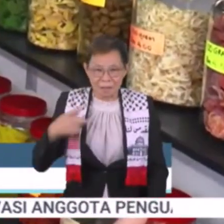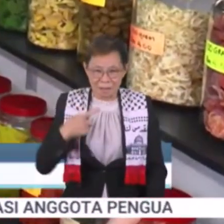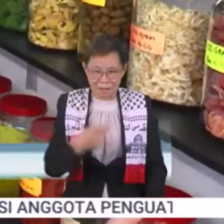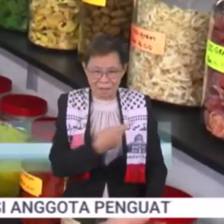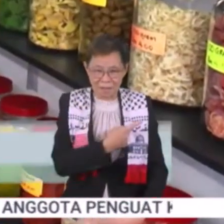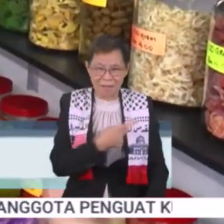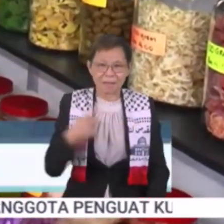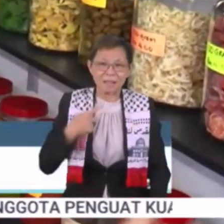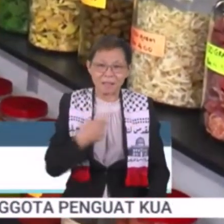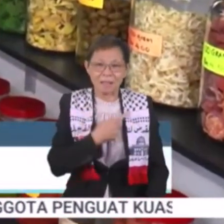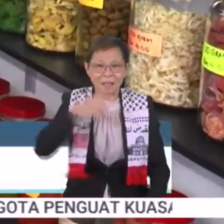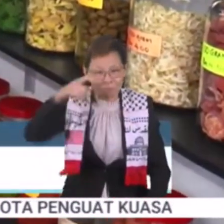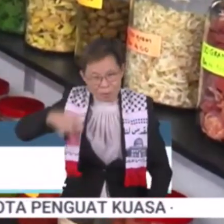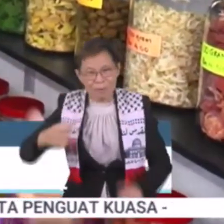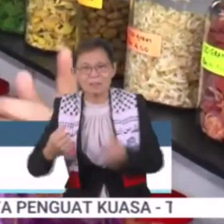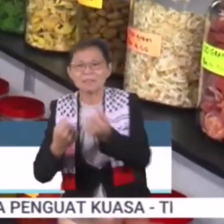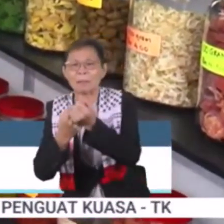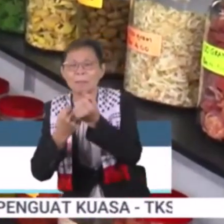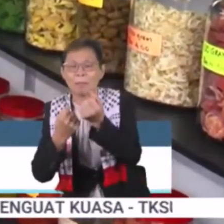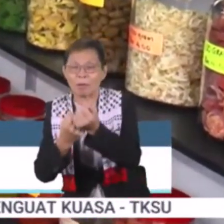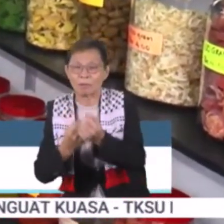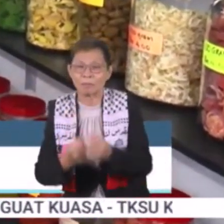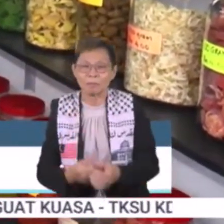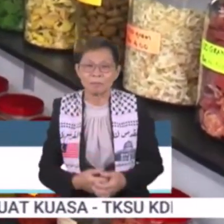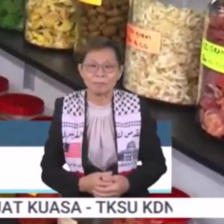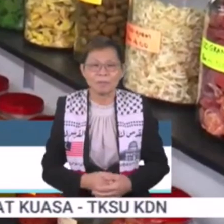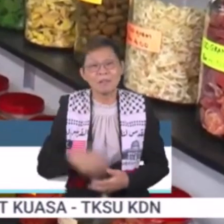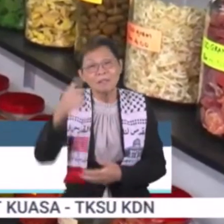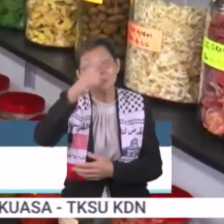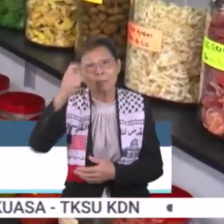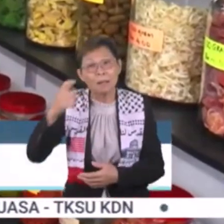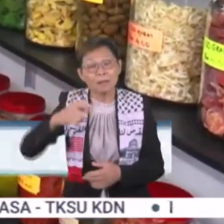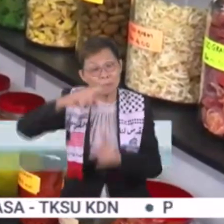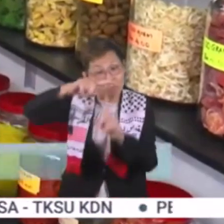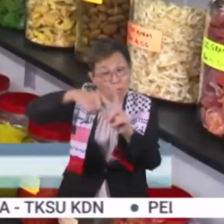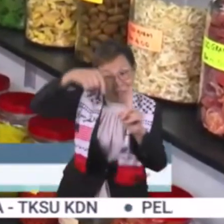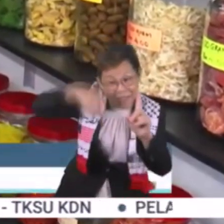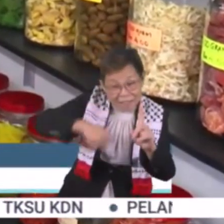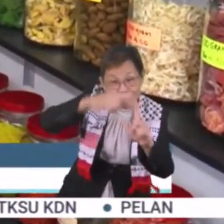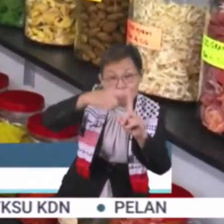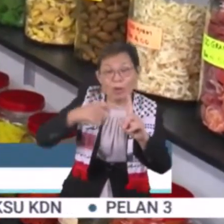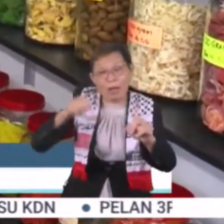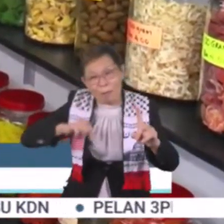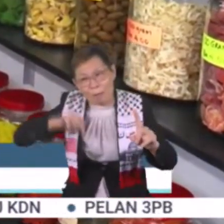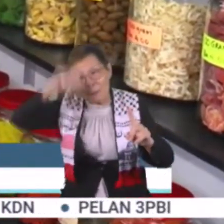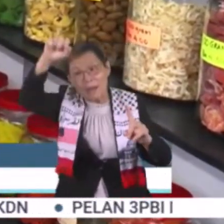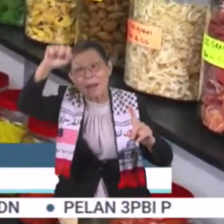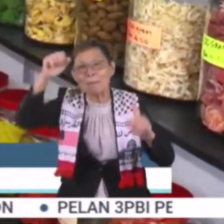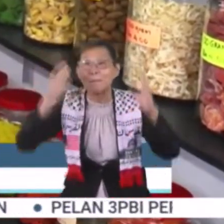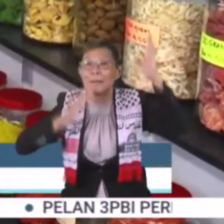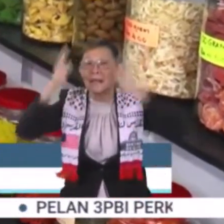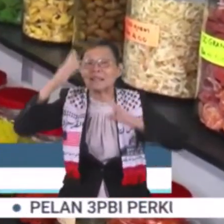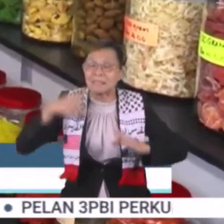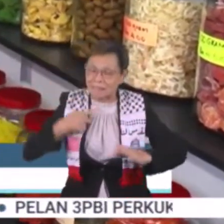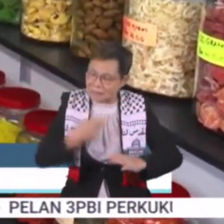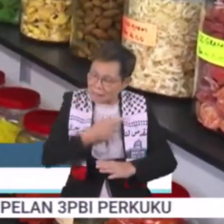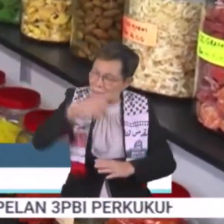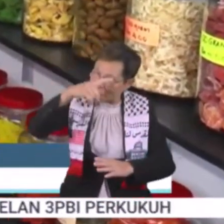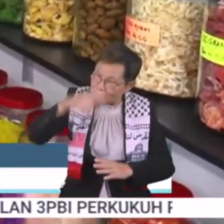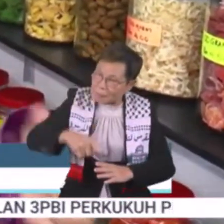Kita kena supportlah untuk sebab bulan ni bulan kemerdekaan kita kan, jadi kita